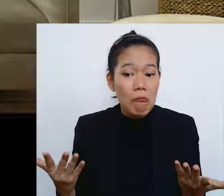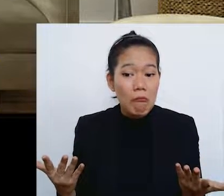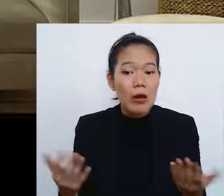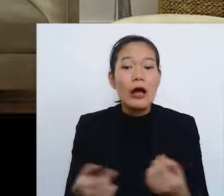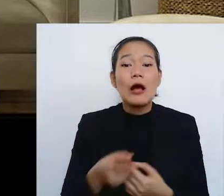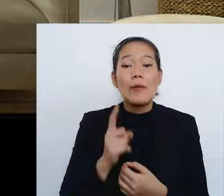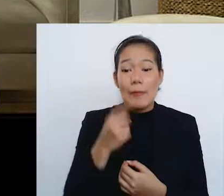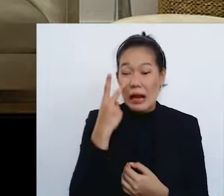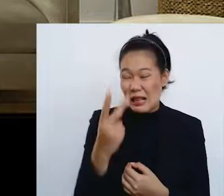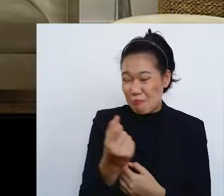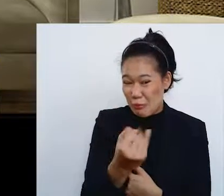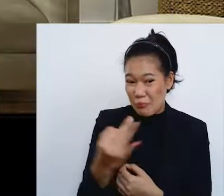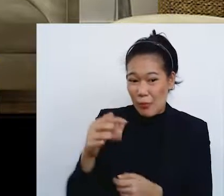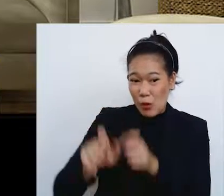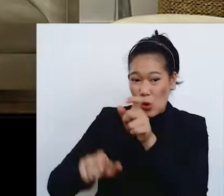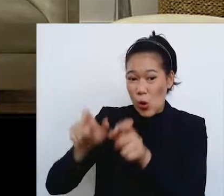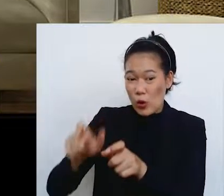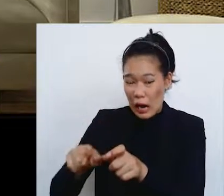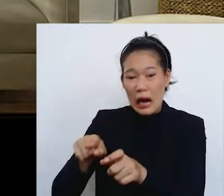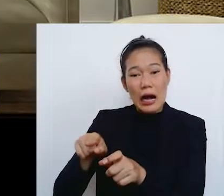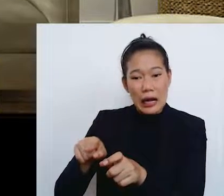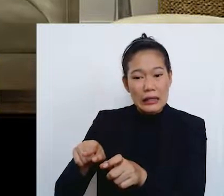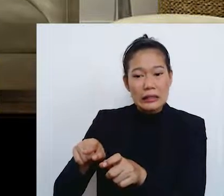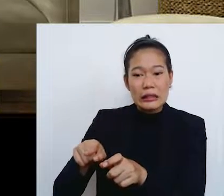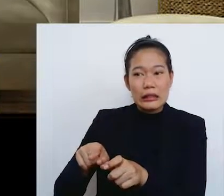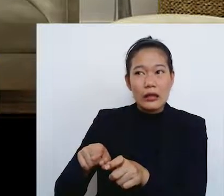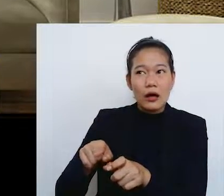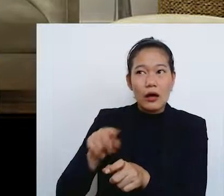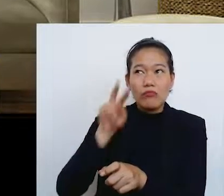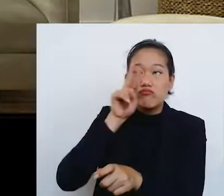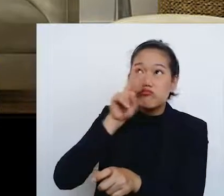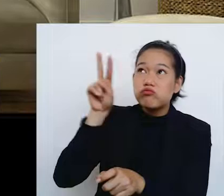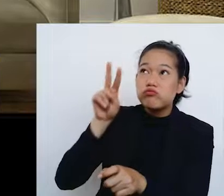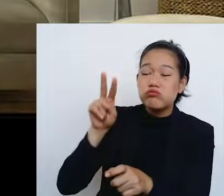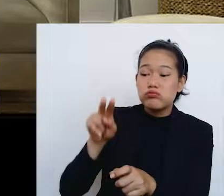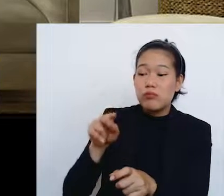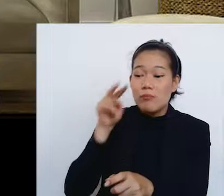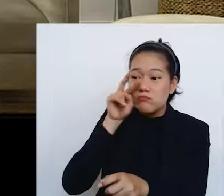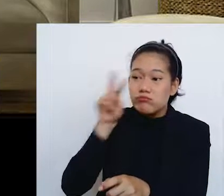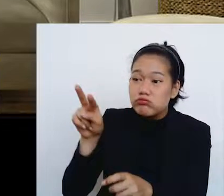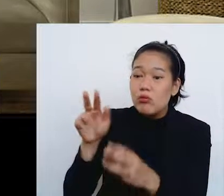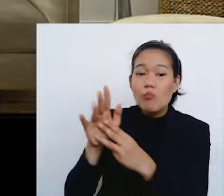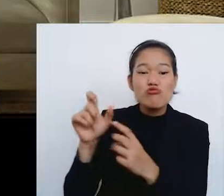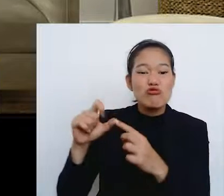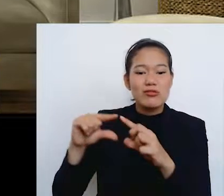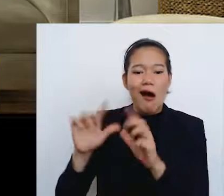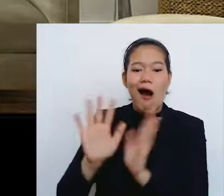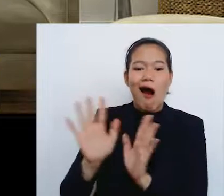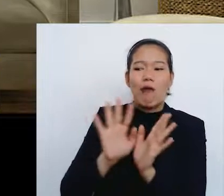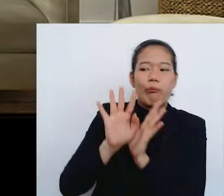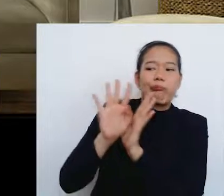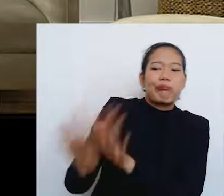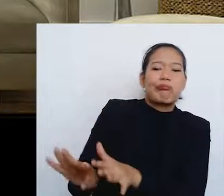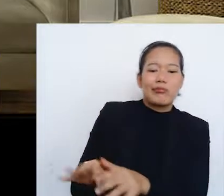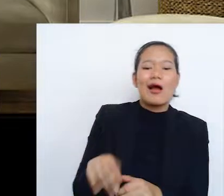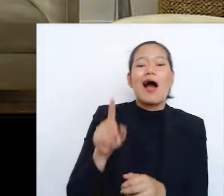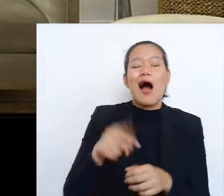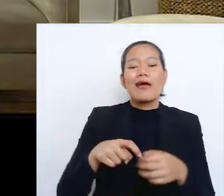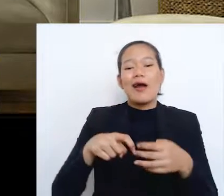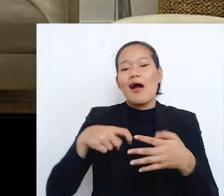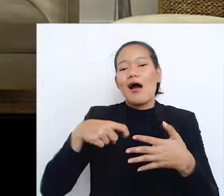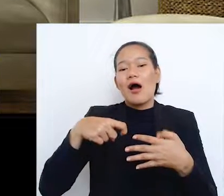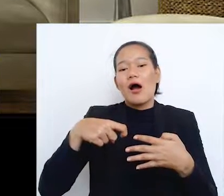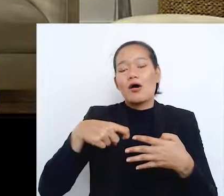saudara. Karena ada dari antara mereka yang tidak mendengarkan Musa. Keluaran 16 ayat